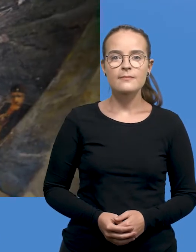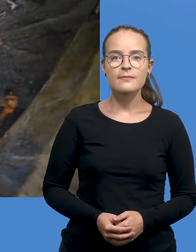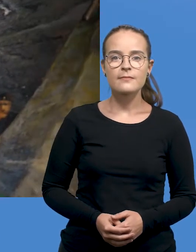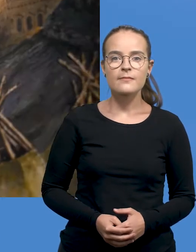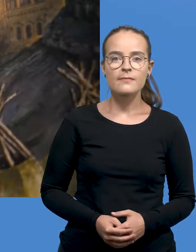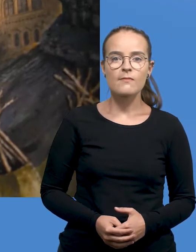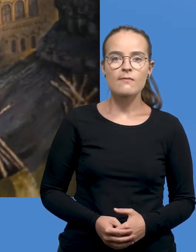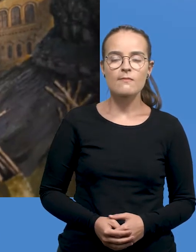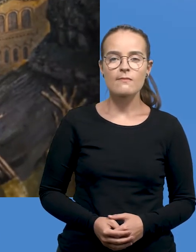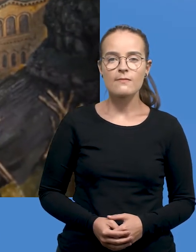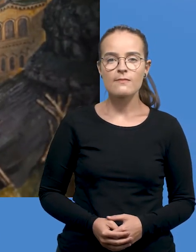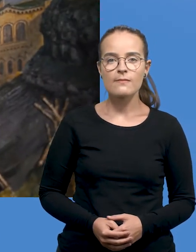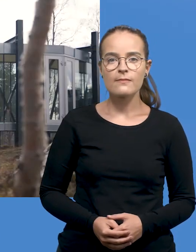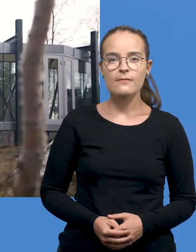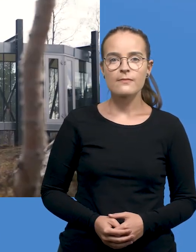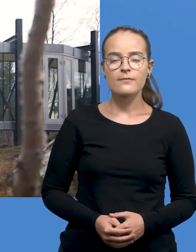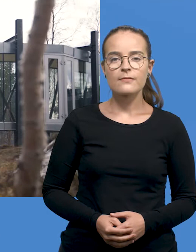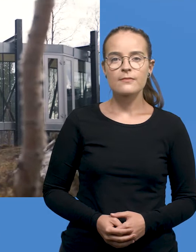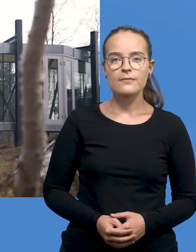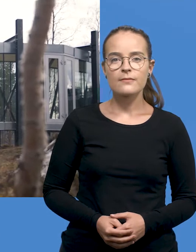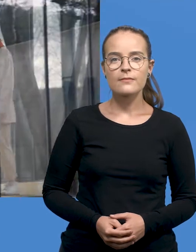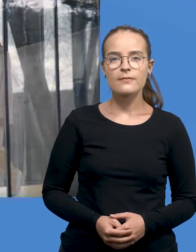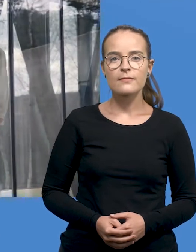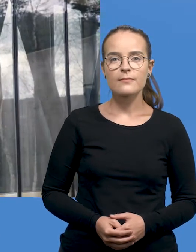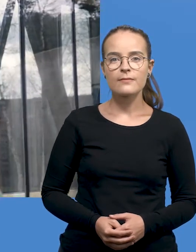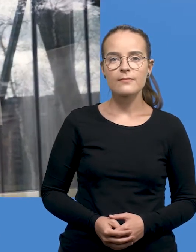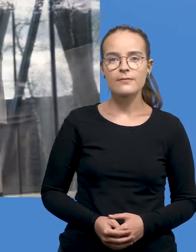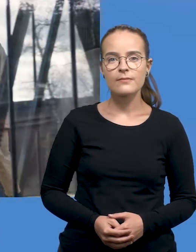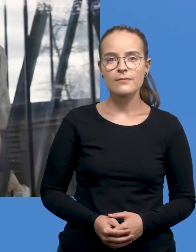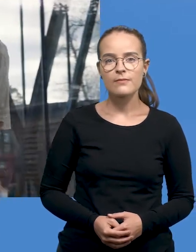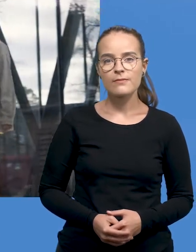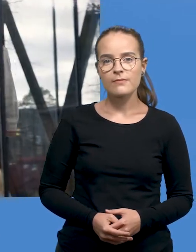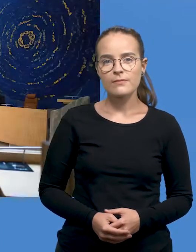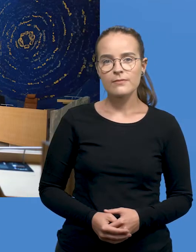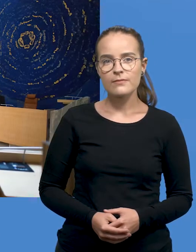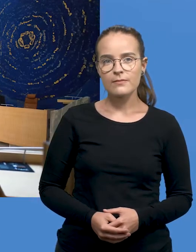plenumssalen står stoler i en halvsirkel vendt mot et podie framfor et stort veggmaleri.